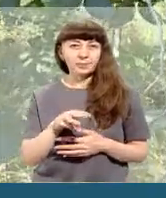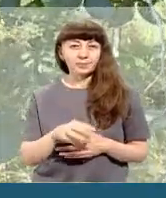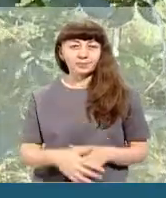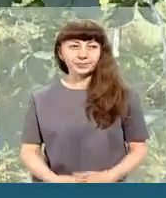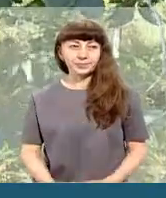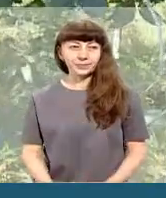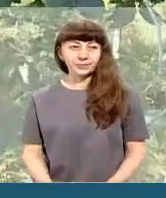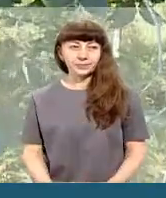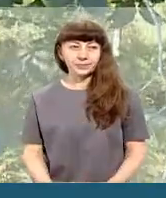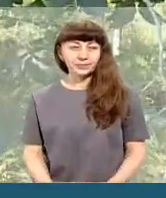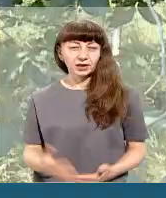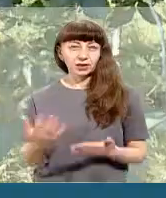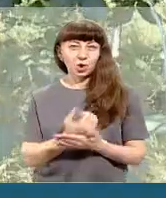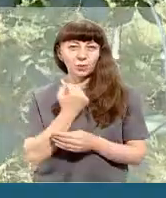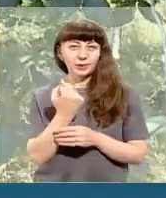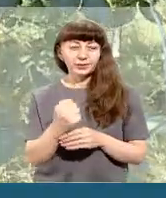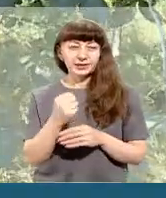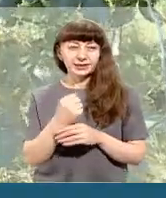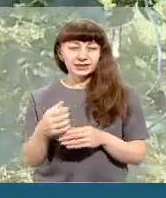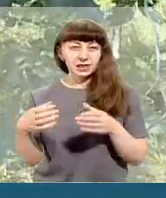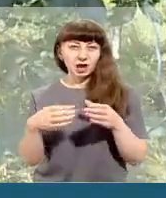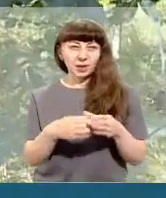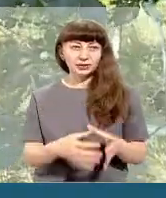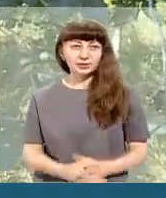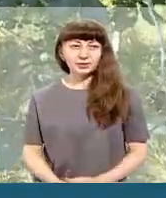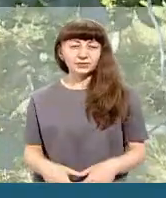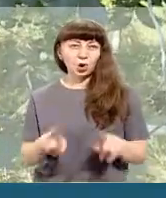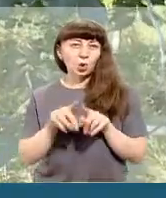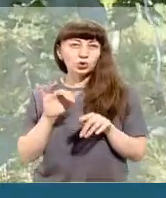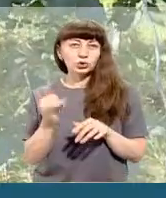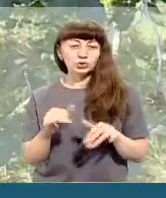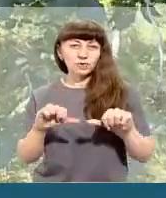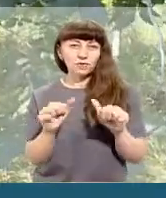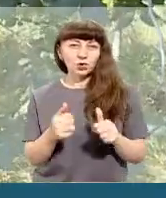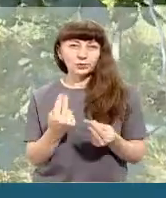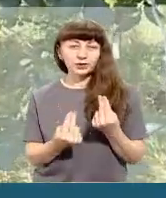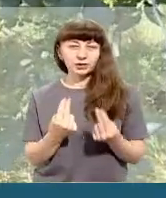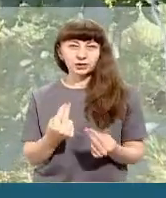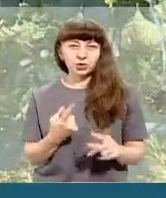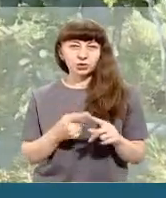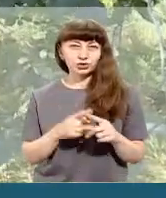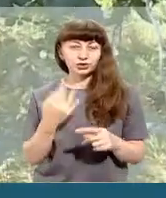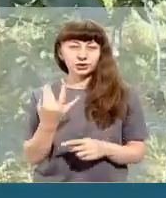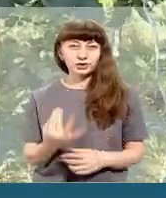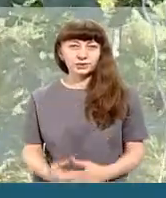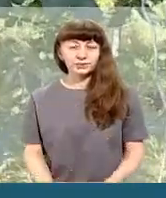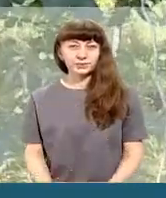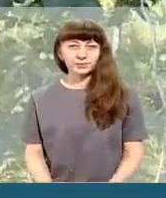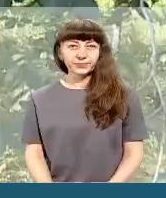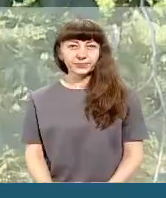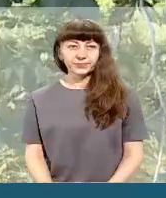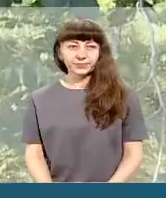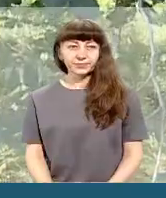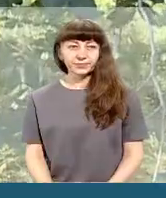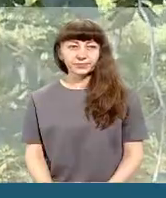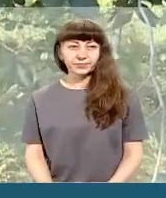мусора, высчитываем и выявляем победителей. То есть такой вот субботник в виде игры, я думаю, для молодежи очень будет интересно,